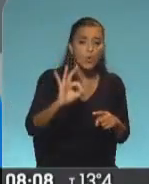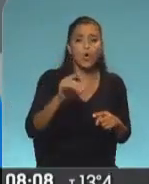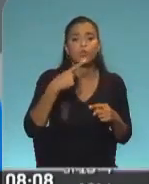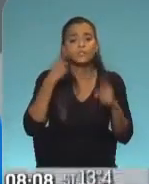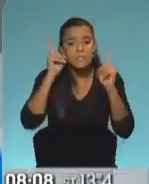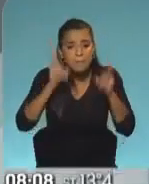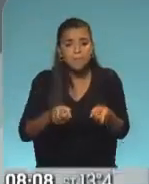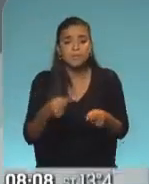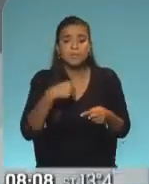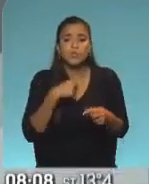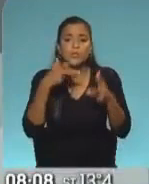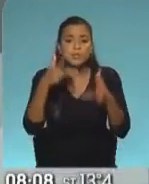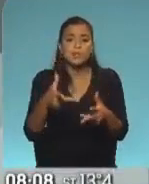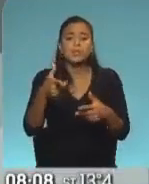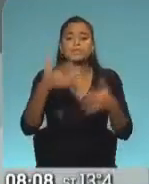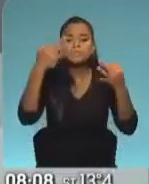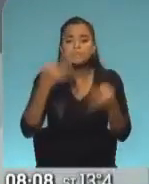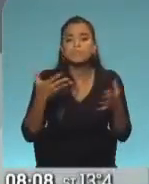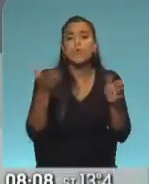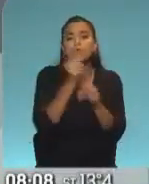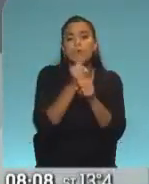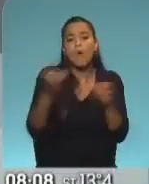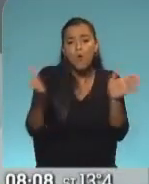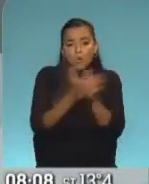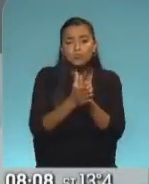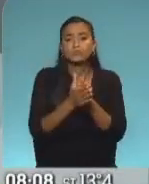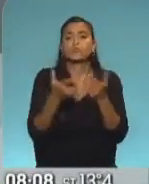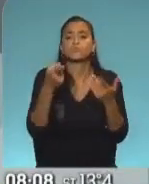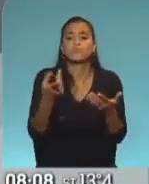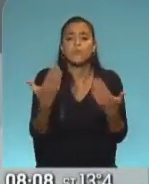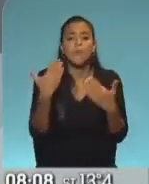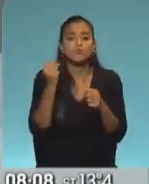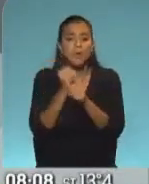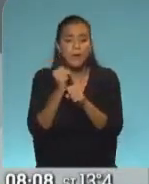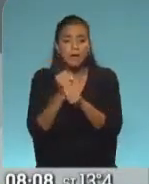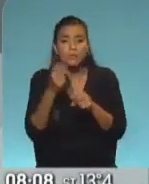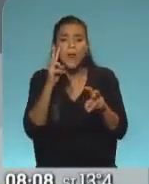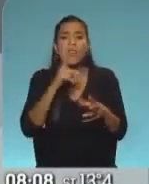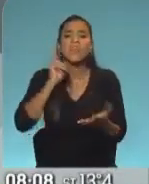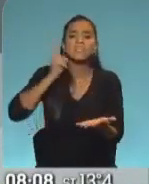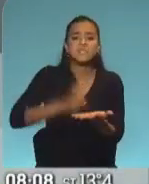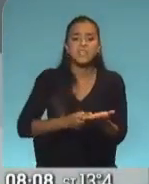aboutir à une action commune. Je ne peux pas encore vous dire de quelle manière nous allons le faire, mais nous travaillons ensemble pour une action